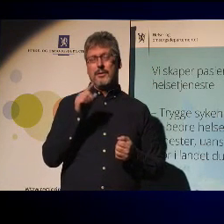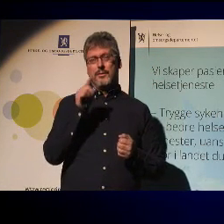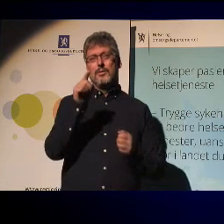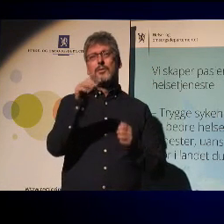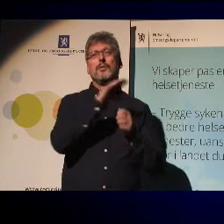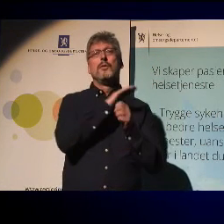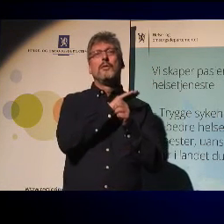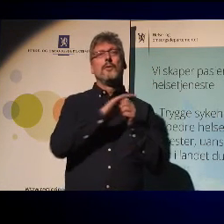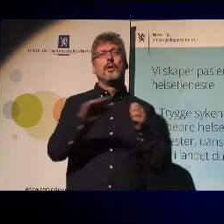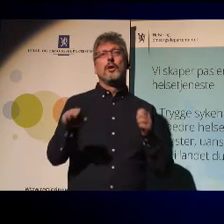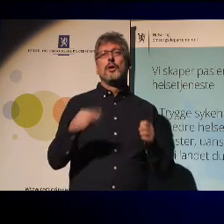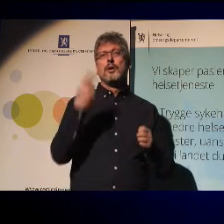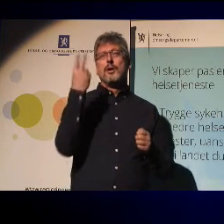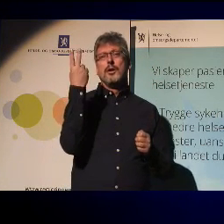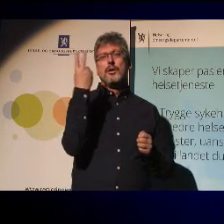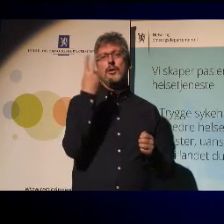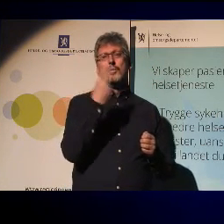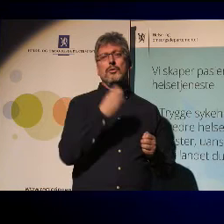du skulle fylla